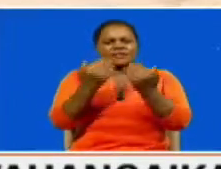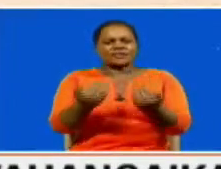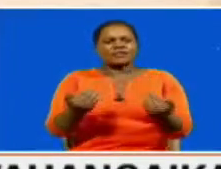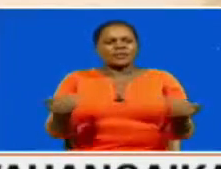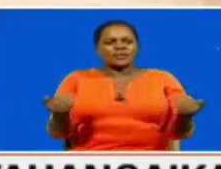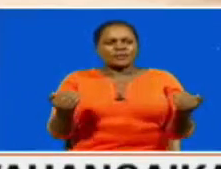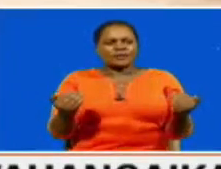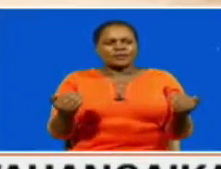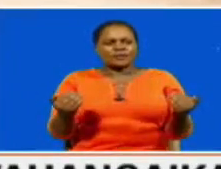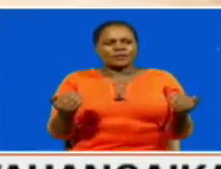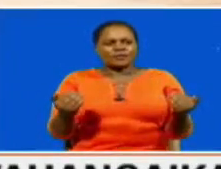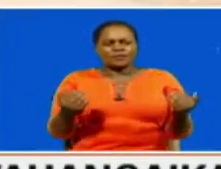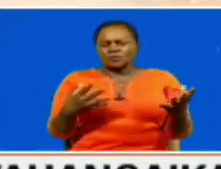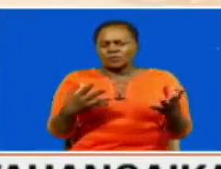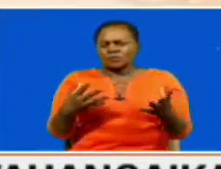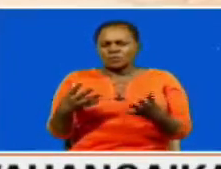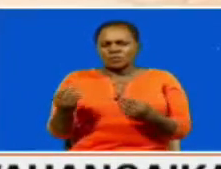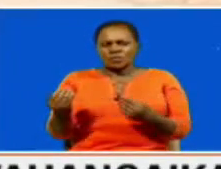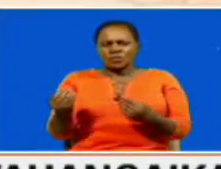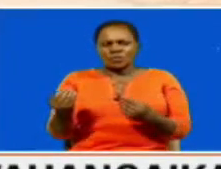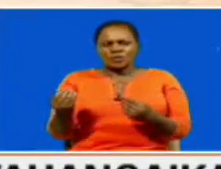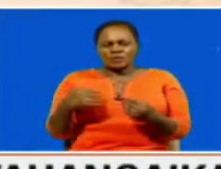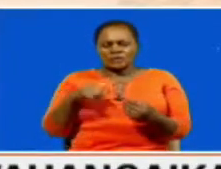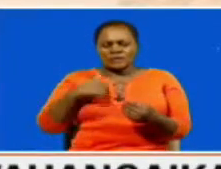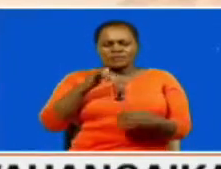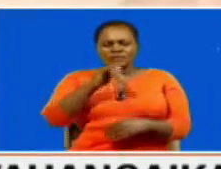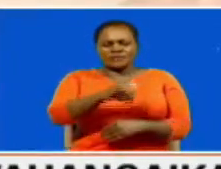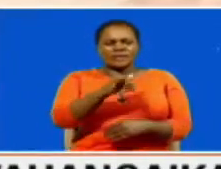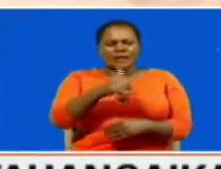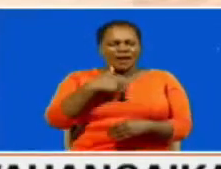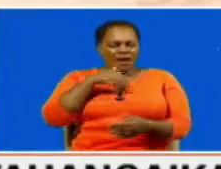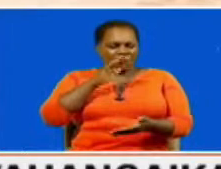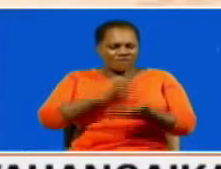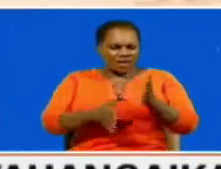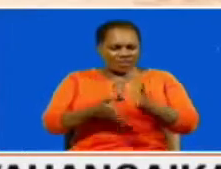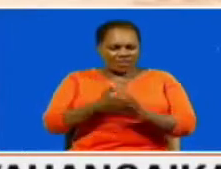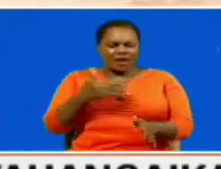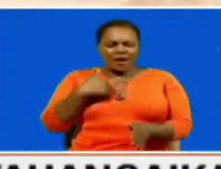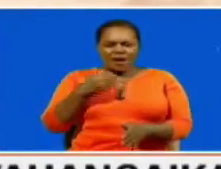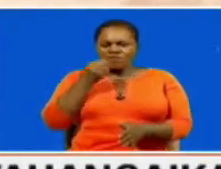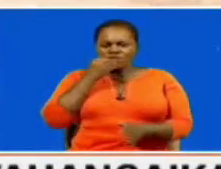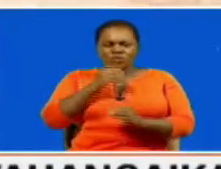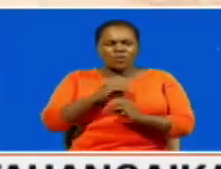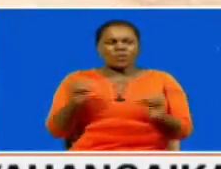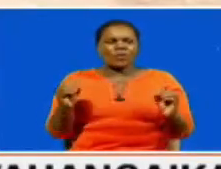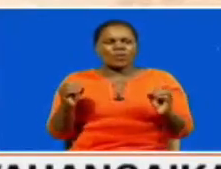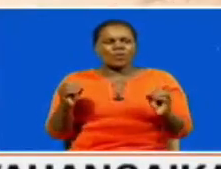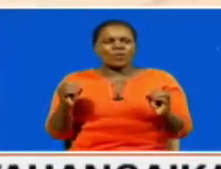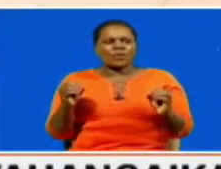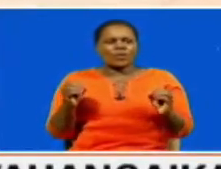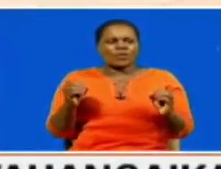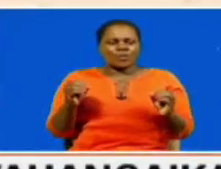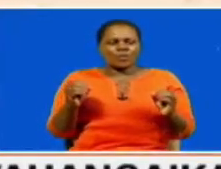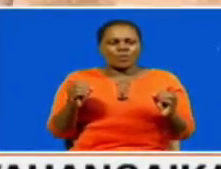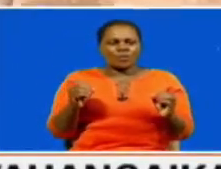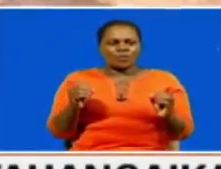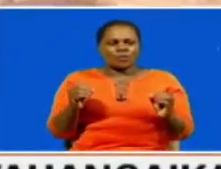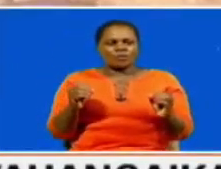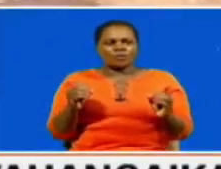tu anaenda bila nguo, sisi anakaa tu, kuna kitu, kuna chakula, kwa boma, anaenda